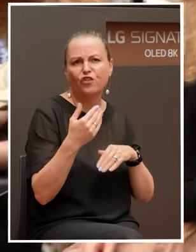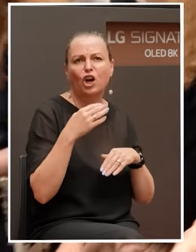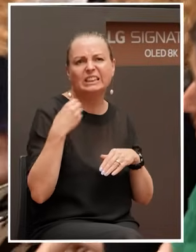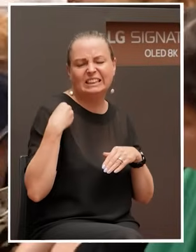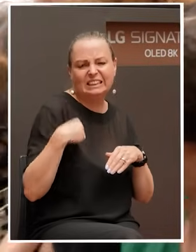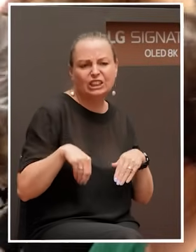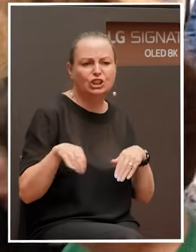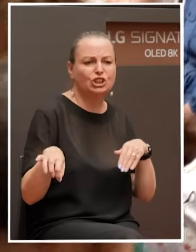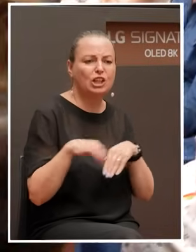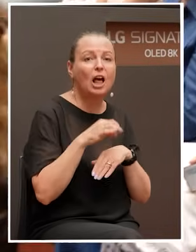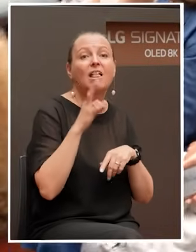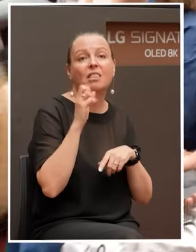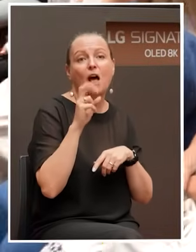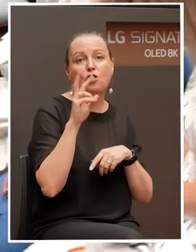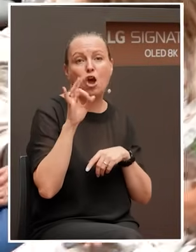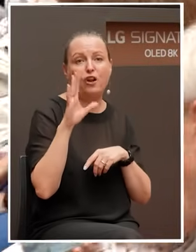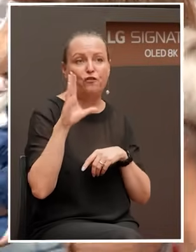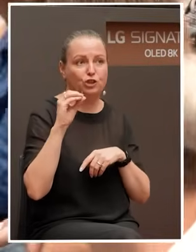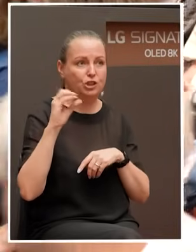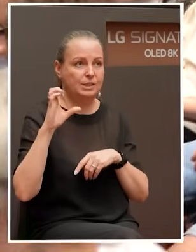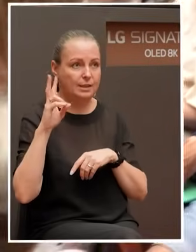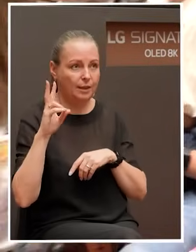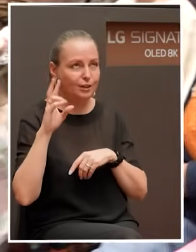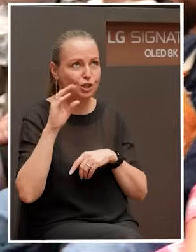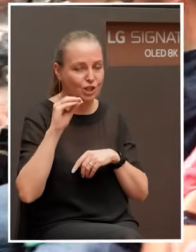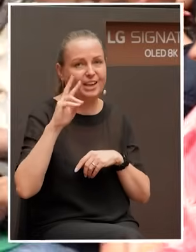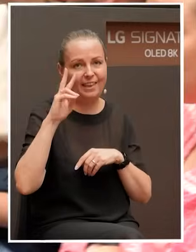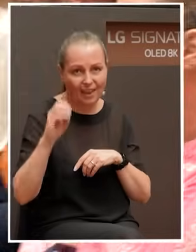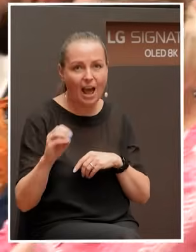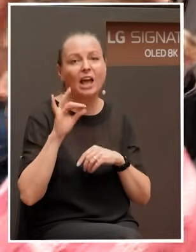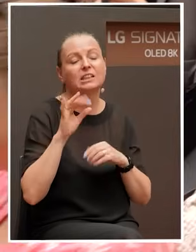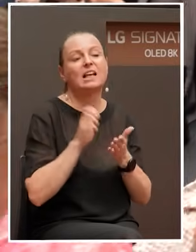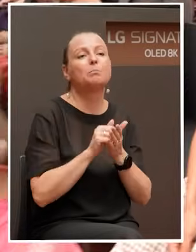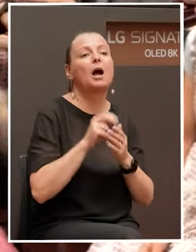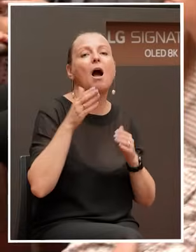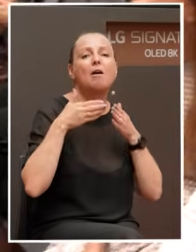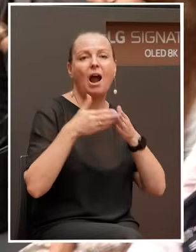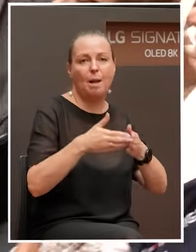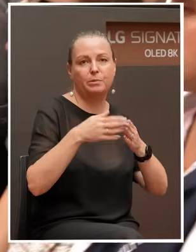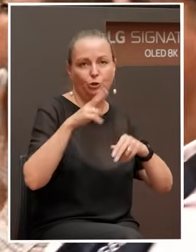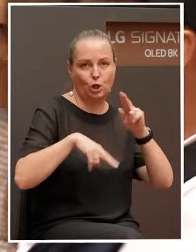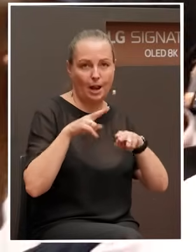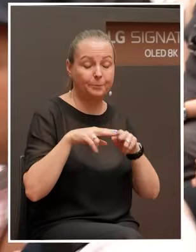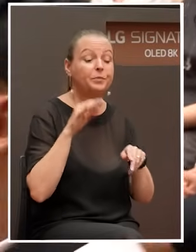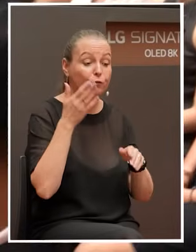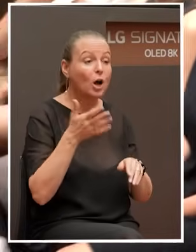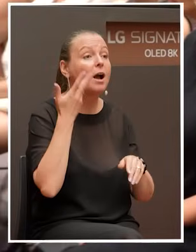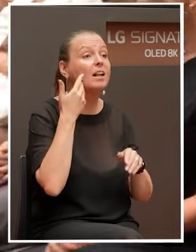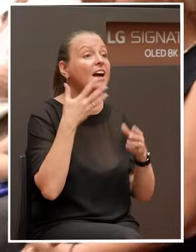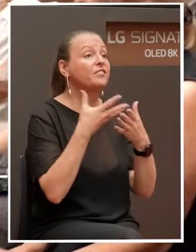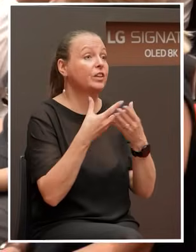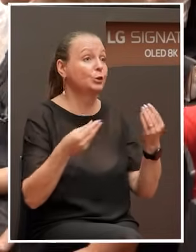на норвежке и занимается кораблестроением. И вот когда весной